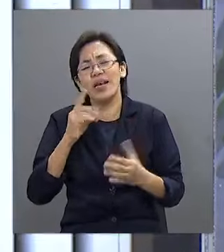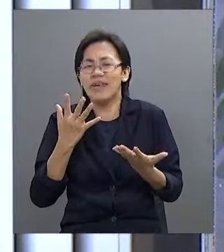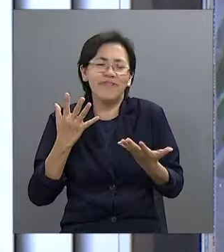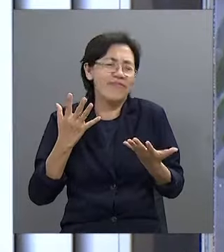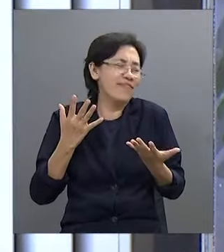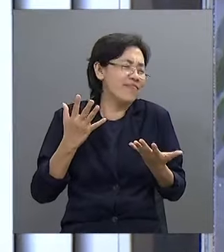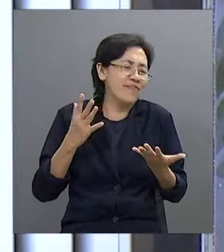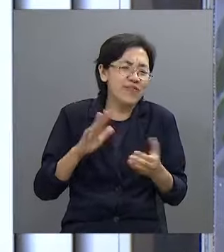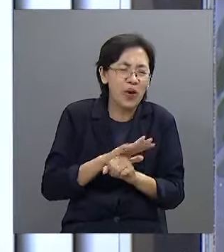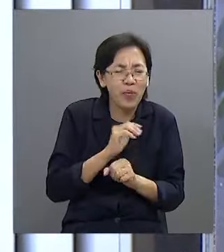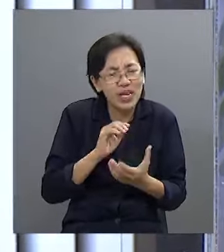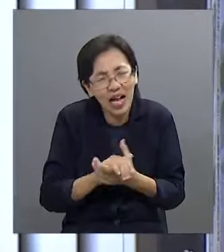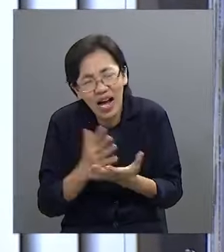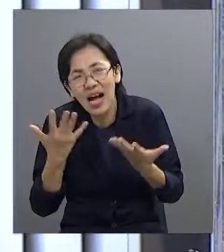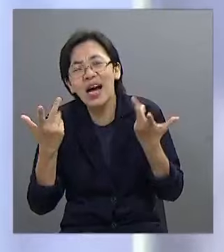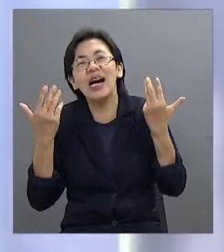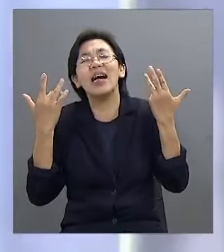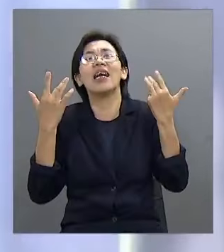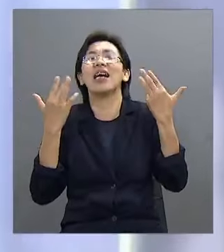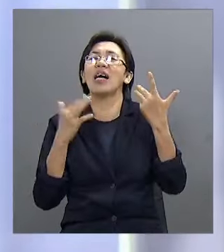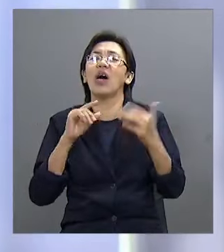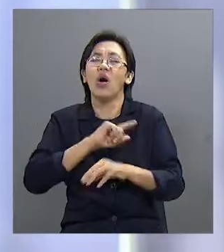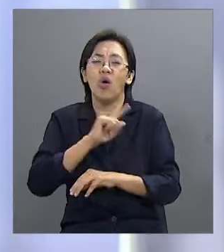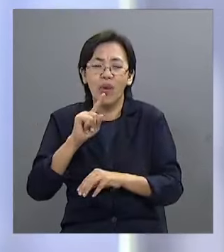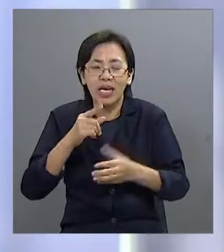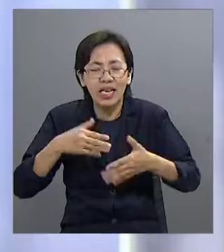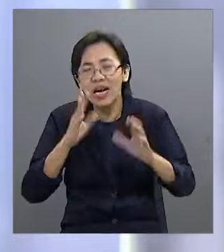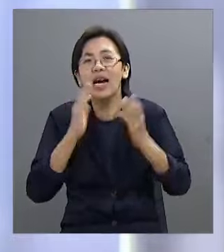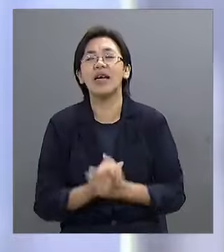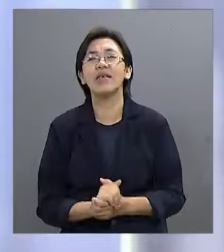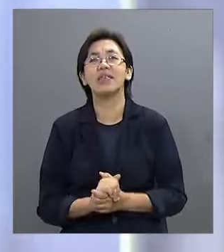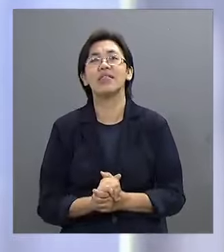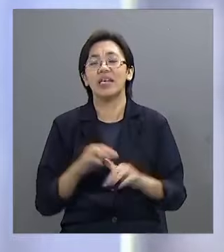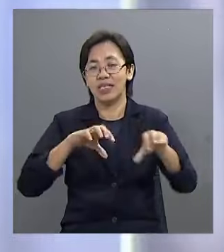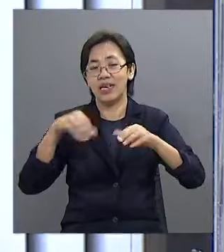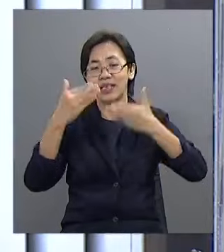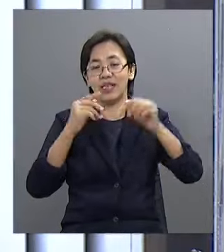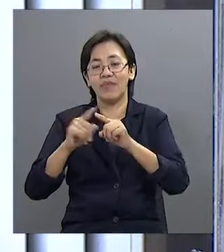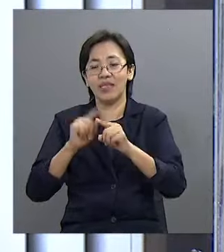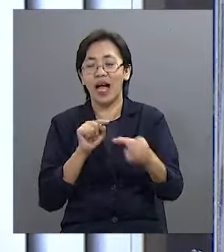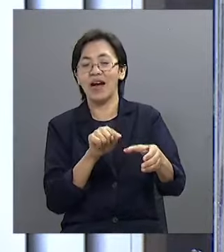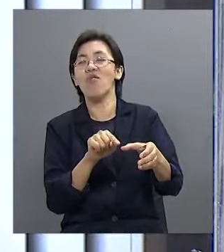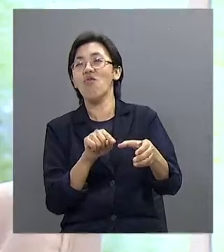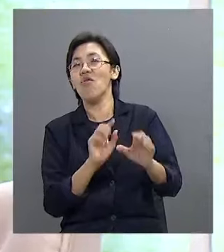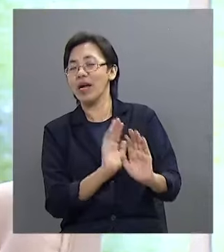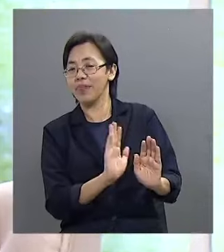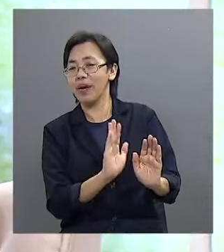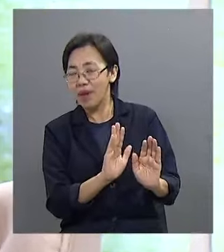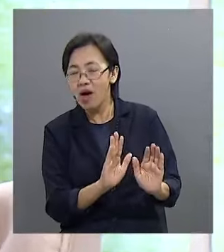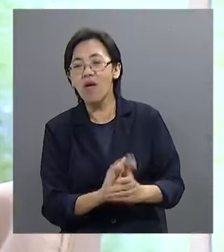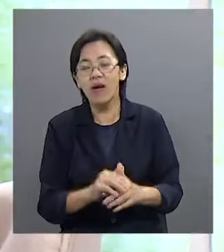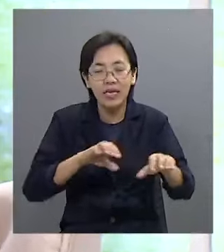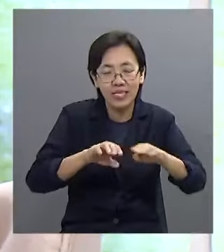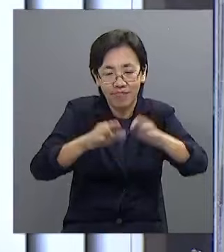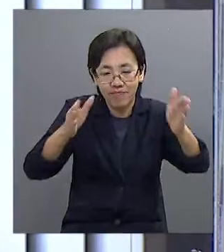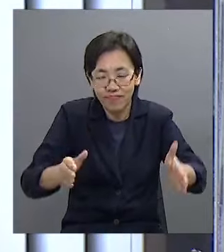างเช่นสมมติทำบริษัทอะไรอ่ะออกแกนไนงานแต่งเน ี่ ย แกไว้ใช้หลายครั้ง เออไว้หลายครั้งครับ ไปตกแต่งโต๊ะอาหารได้ พอดีพูด